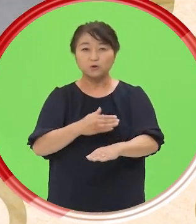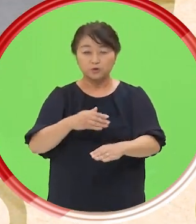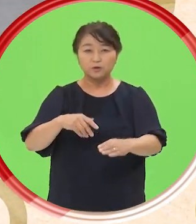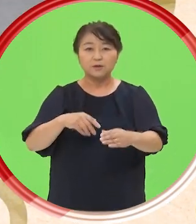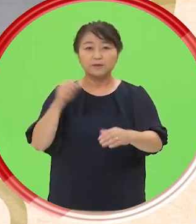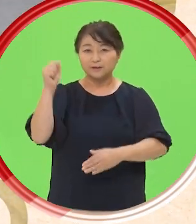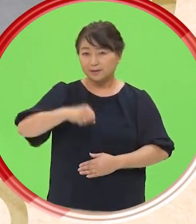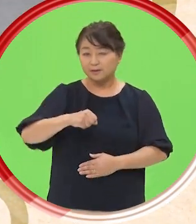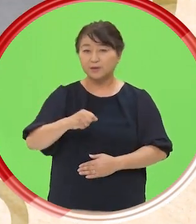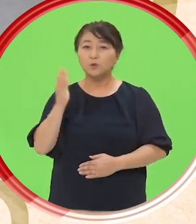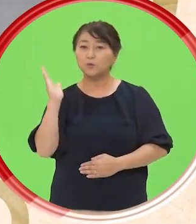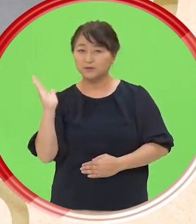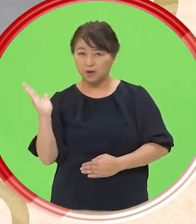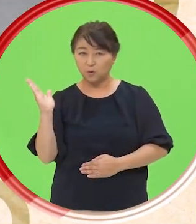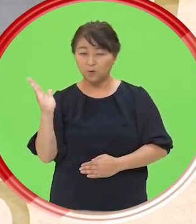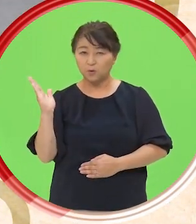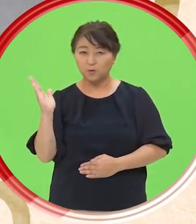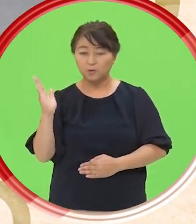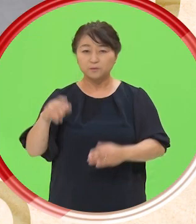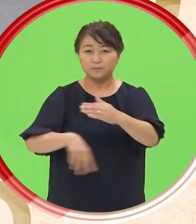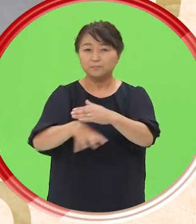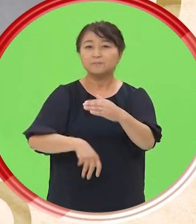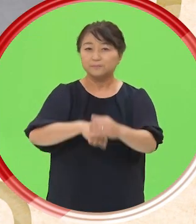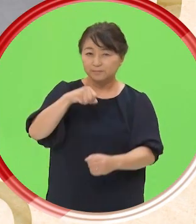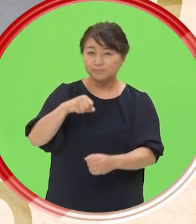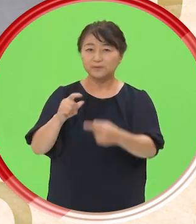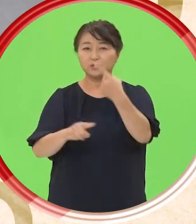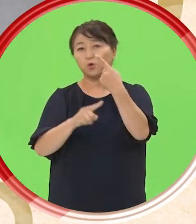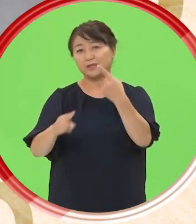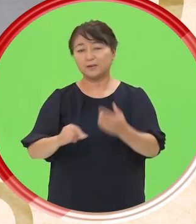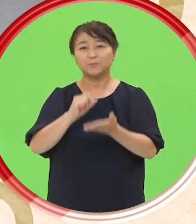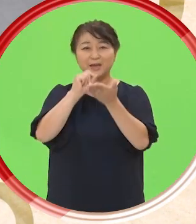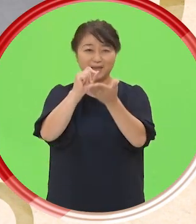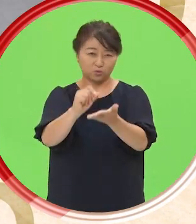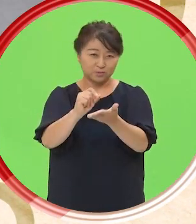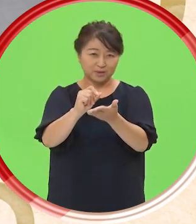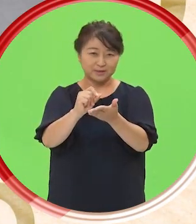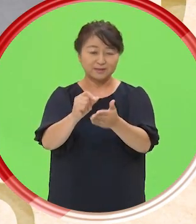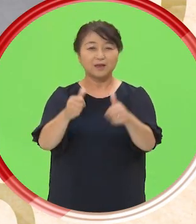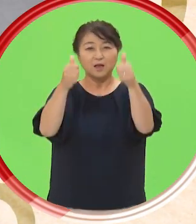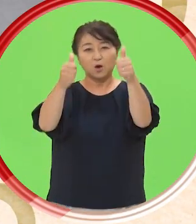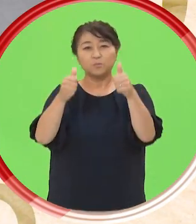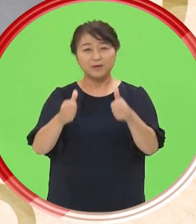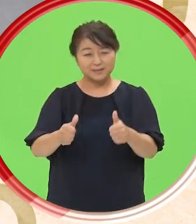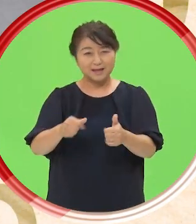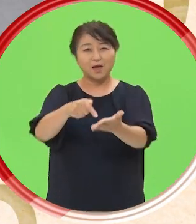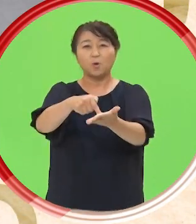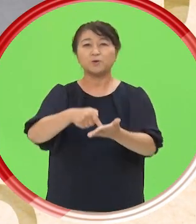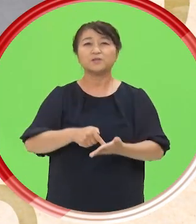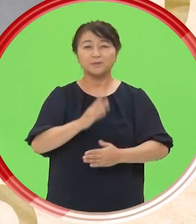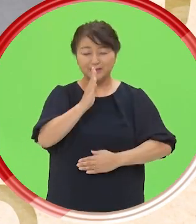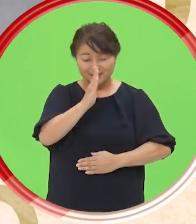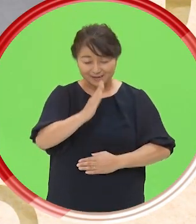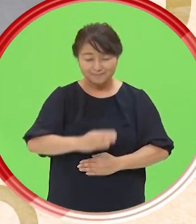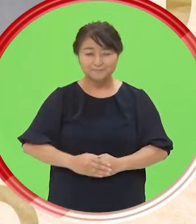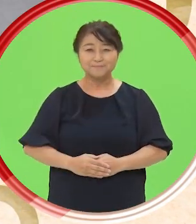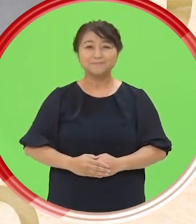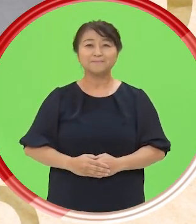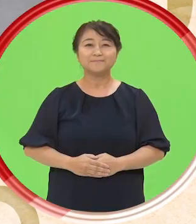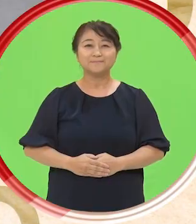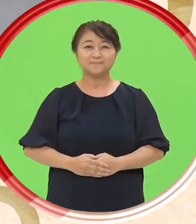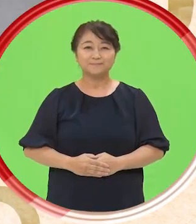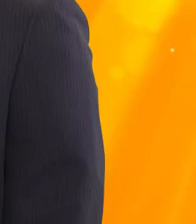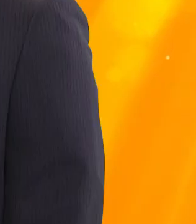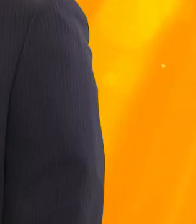定特産品の中からご覧の商品を抽選で1名の方にプレゼントします。番組ホームページから応募してください